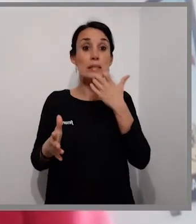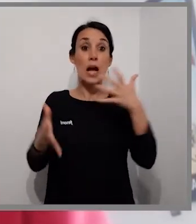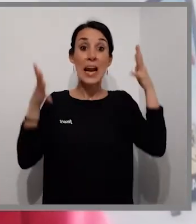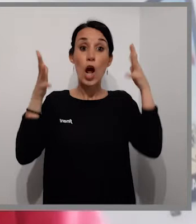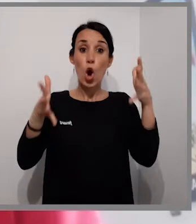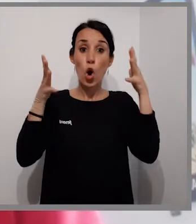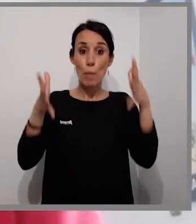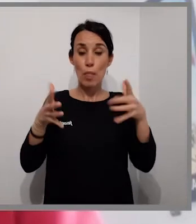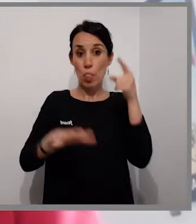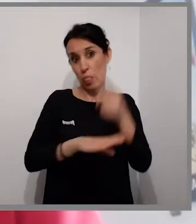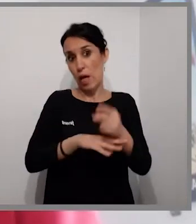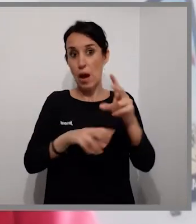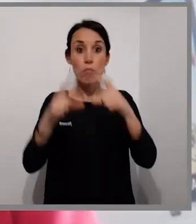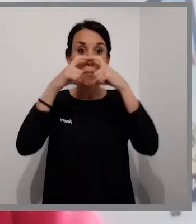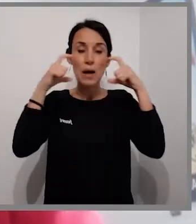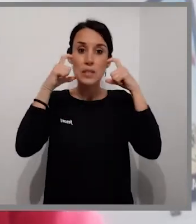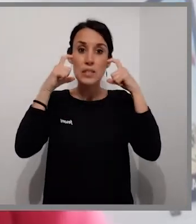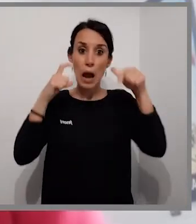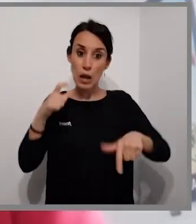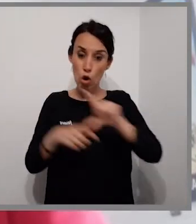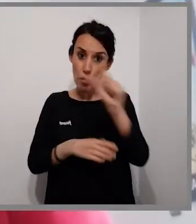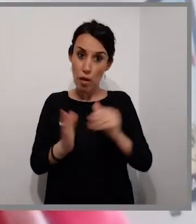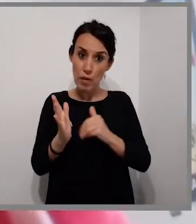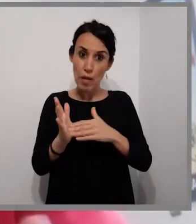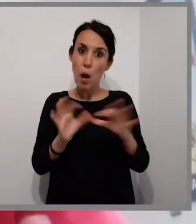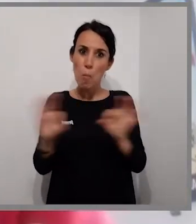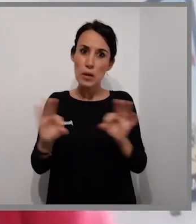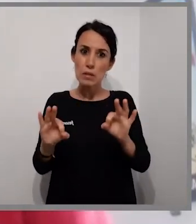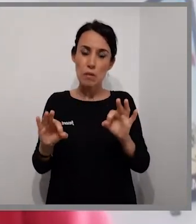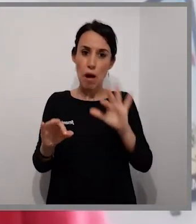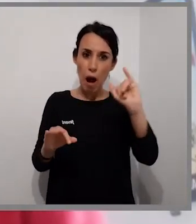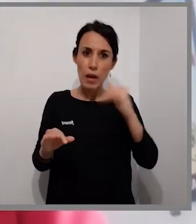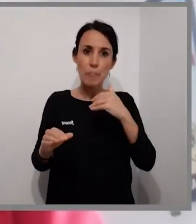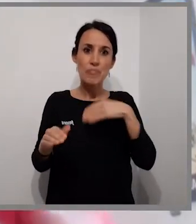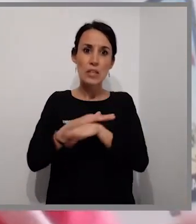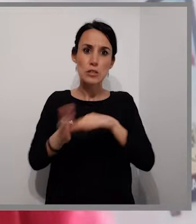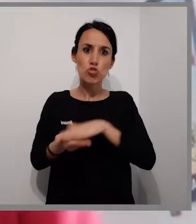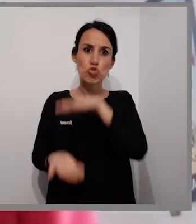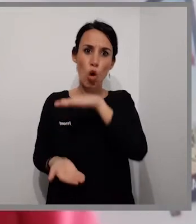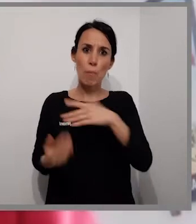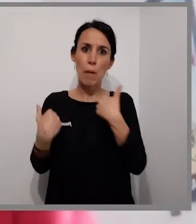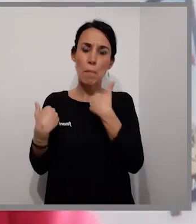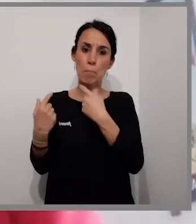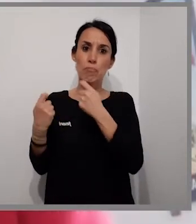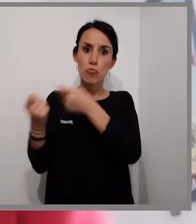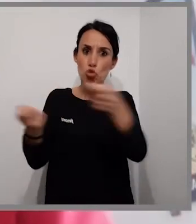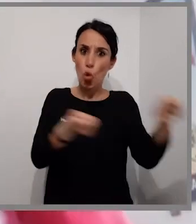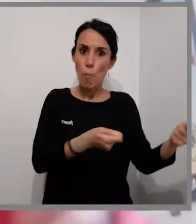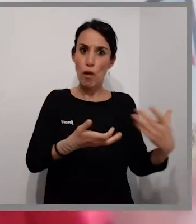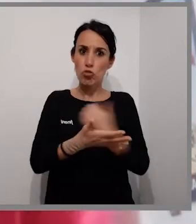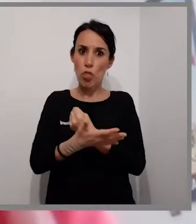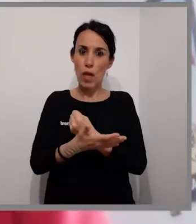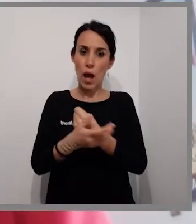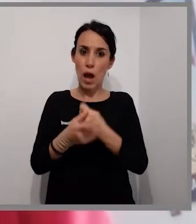se recomane l'ús de les mascaretes, si la comunitat compta amb estoc suficient per a cobrir aquesta possible